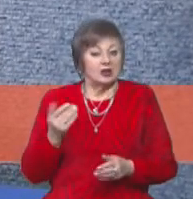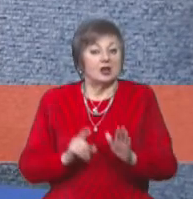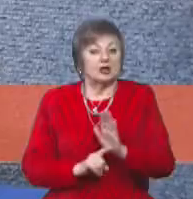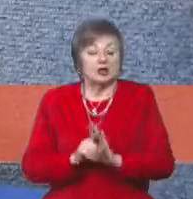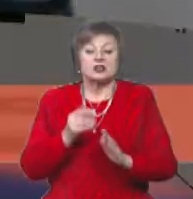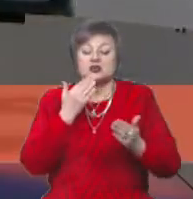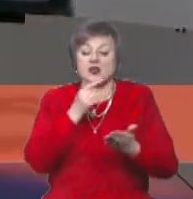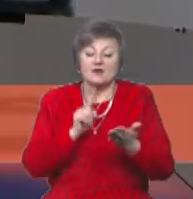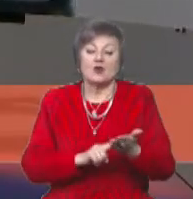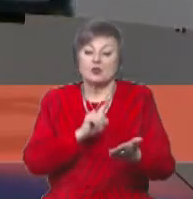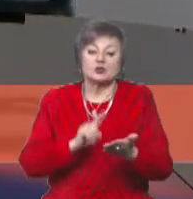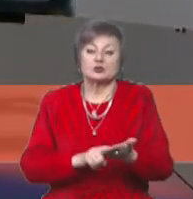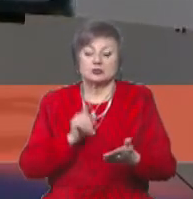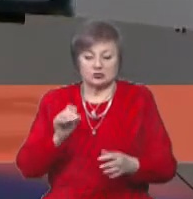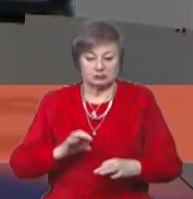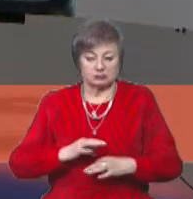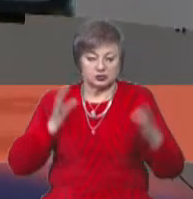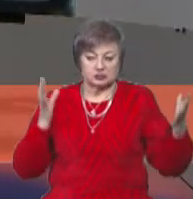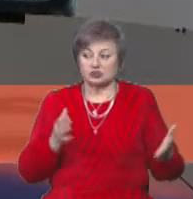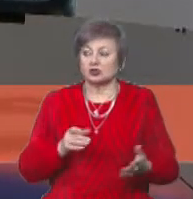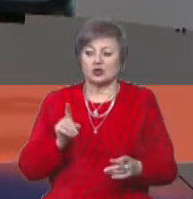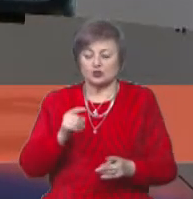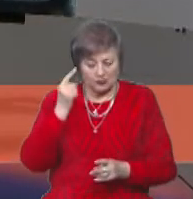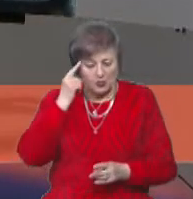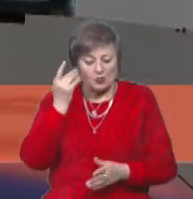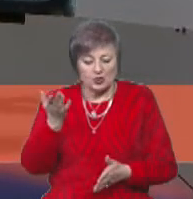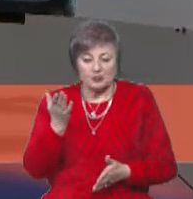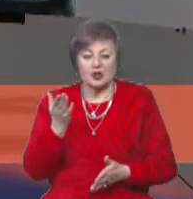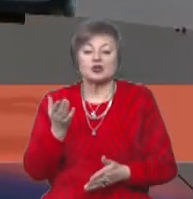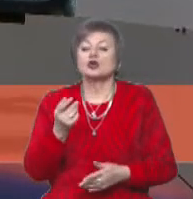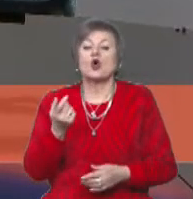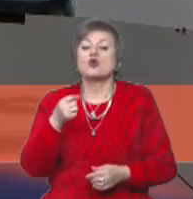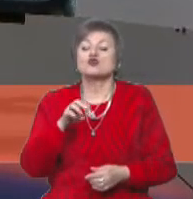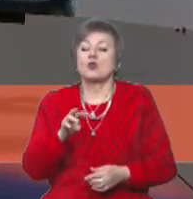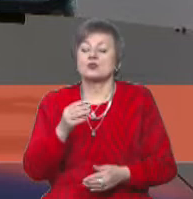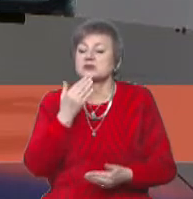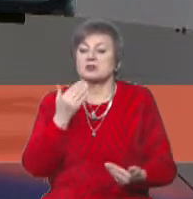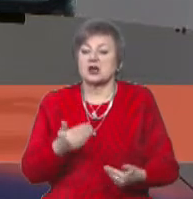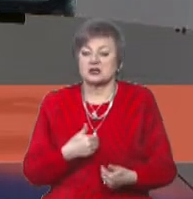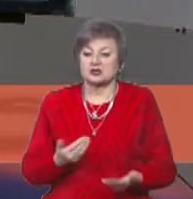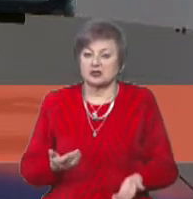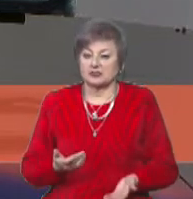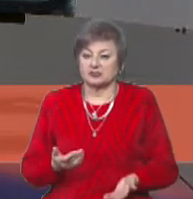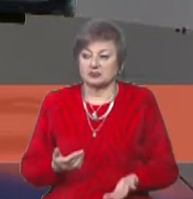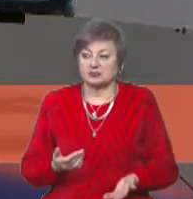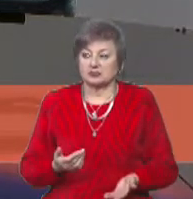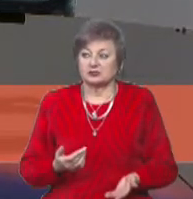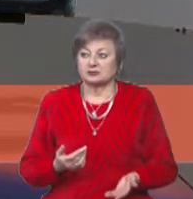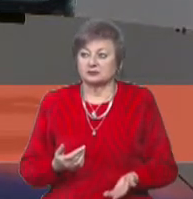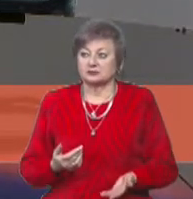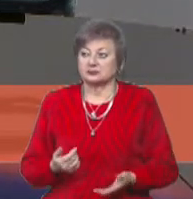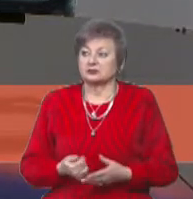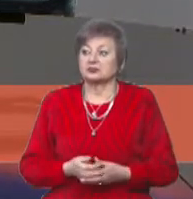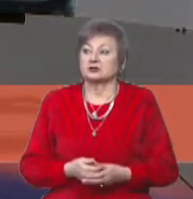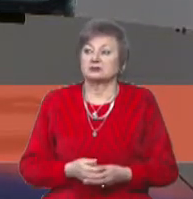почала питати, і він розсердився і сказав: ви ще взагалі розумієте, про яких коні ви зараз питаєте? Що ви збираєтесь купувати, якщо ви не розумієте, що